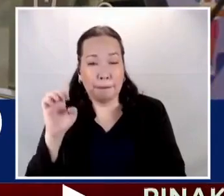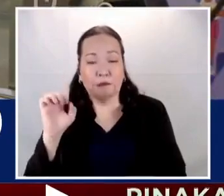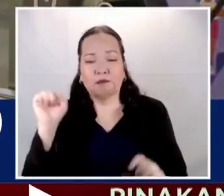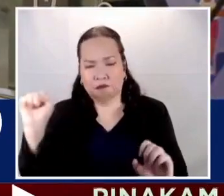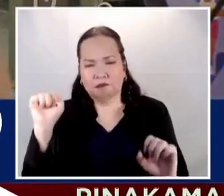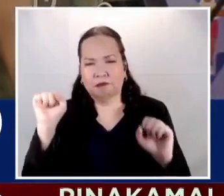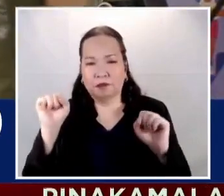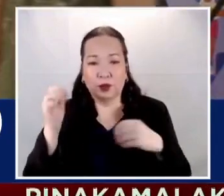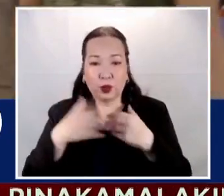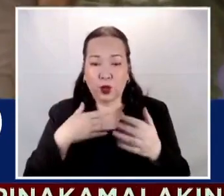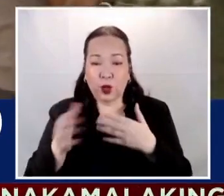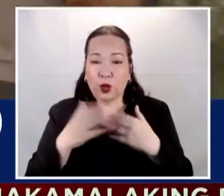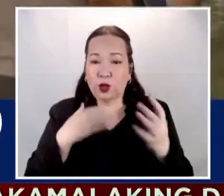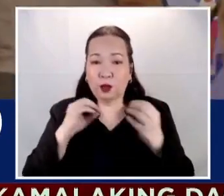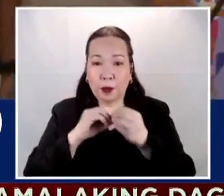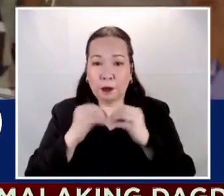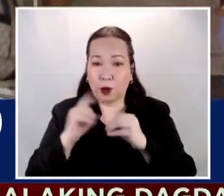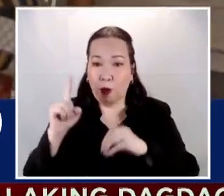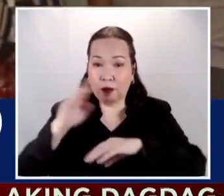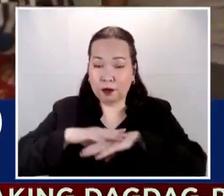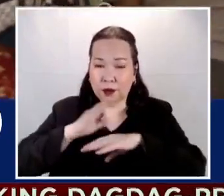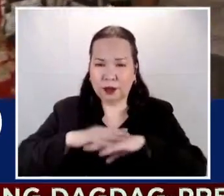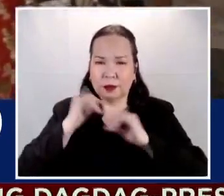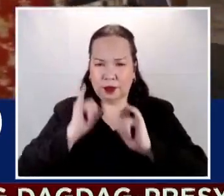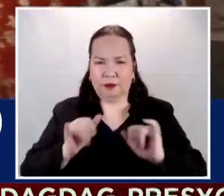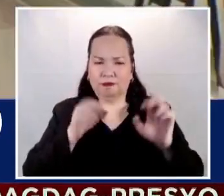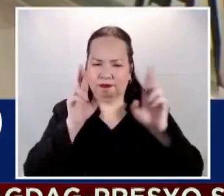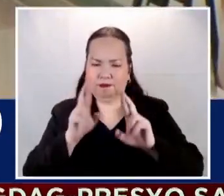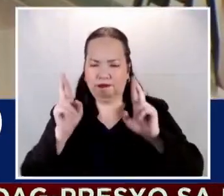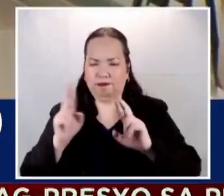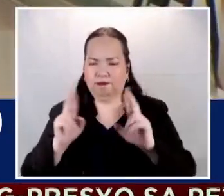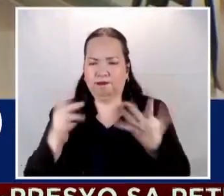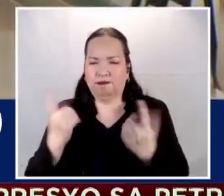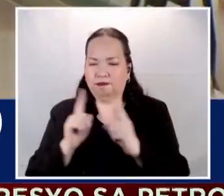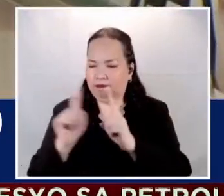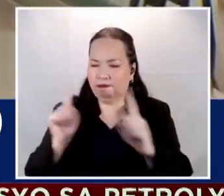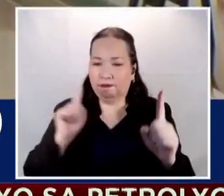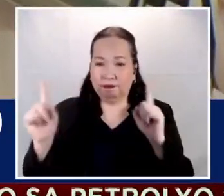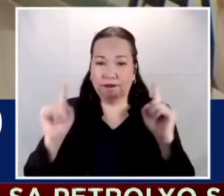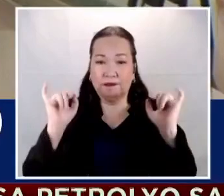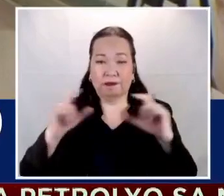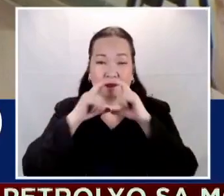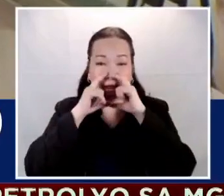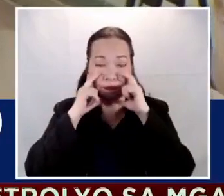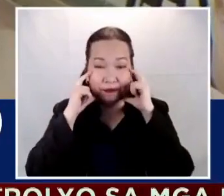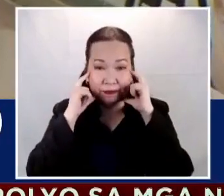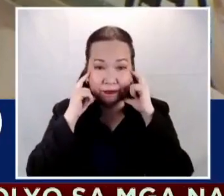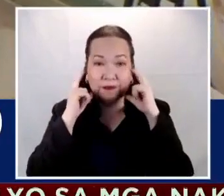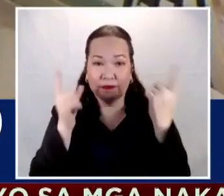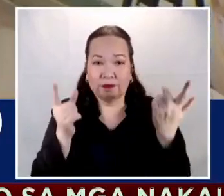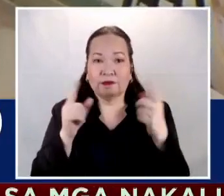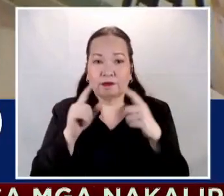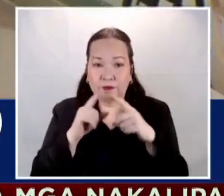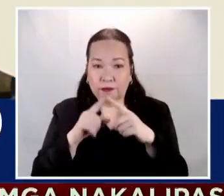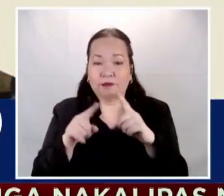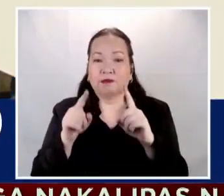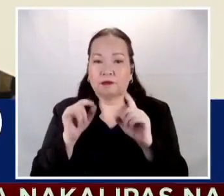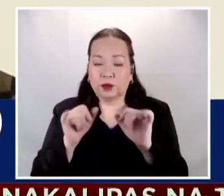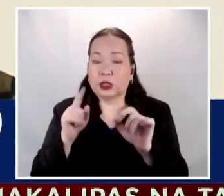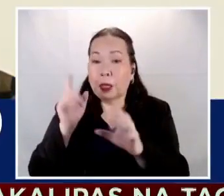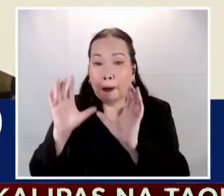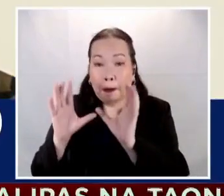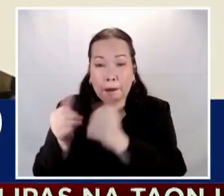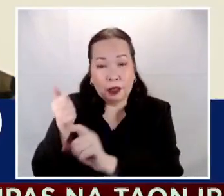dapat sumunod pa rin sa minimum health standards tulad ng pagsusuot ng face mask, habang pwede pa rin magpatupad ang kumpanya